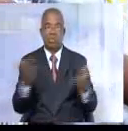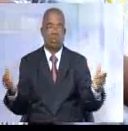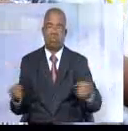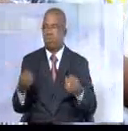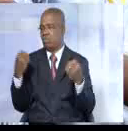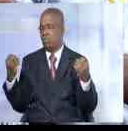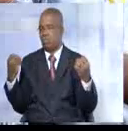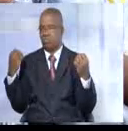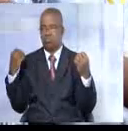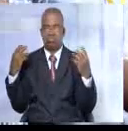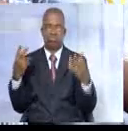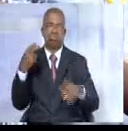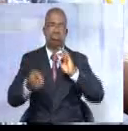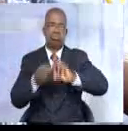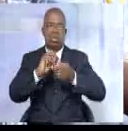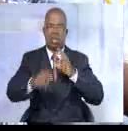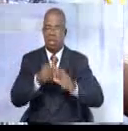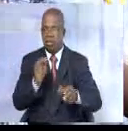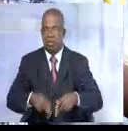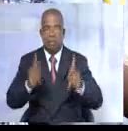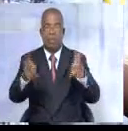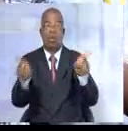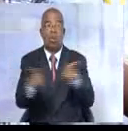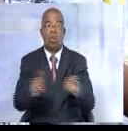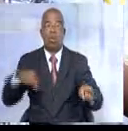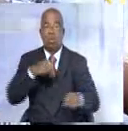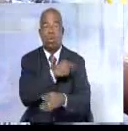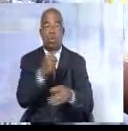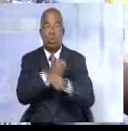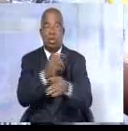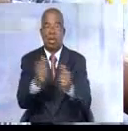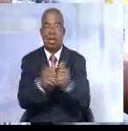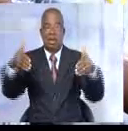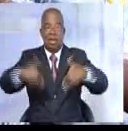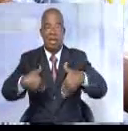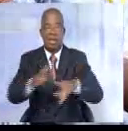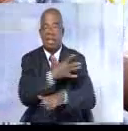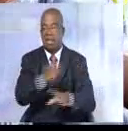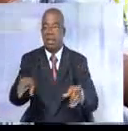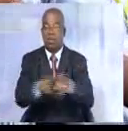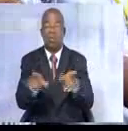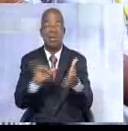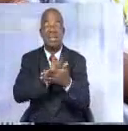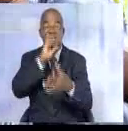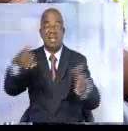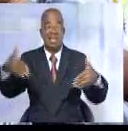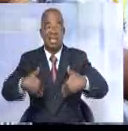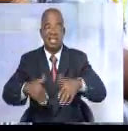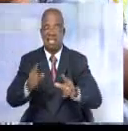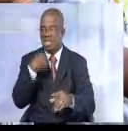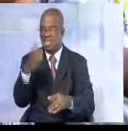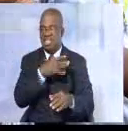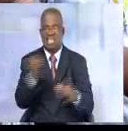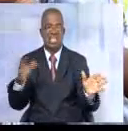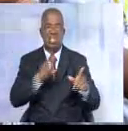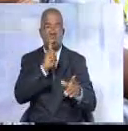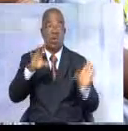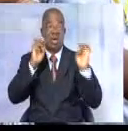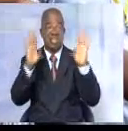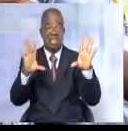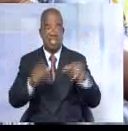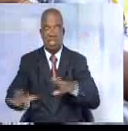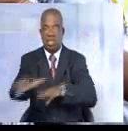national. Et comme nous, nous travaillons avec les jeunes et que ce sont les jeunes qui sont le plus concernés actuellement en Côte d'Ivoire sur les questions du VIH, nous